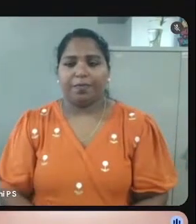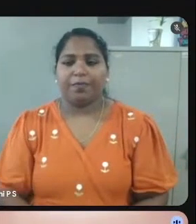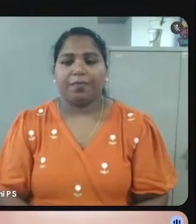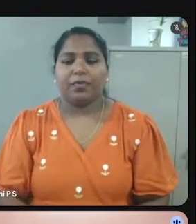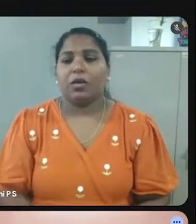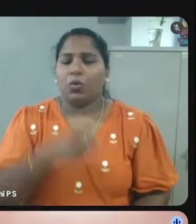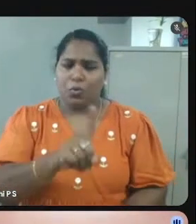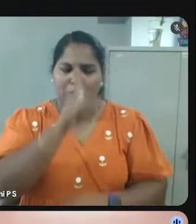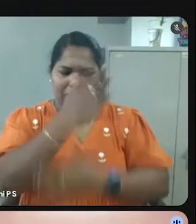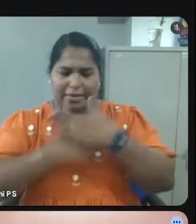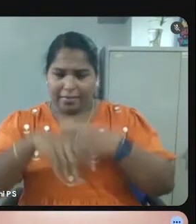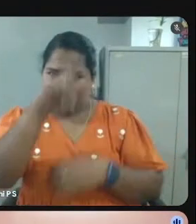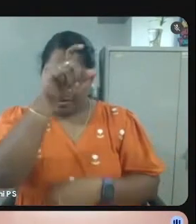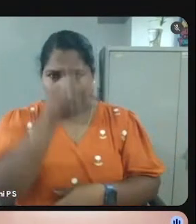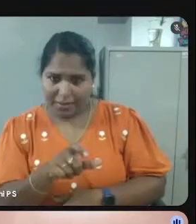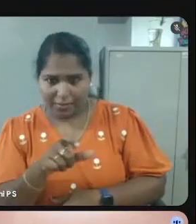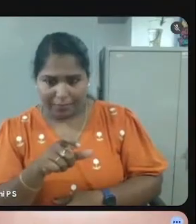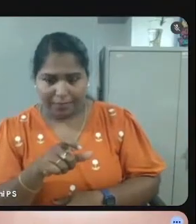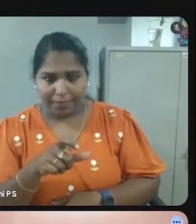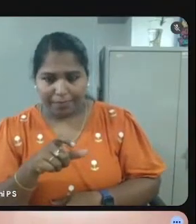ഡിസബിലിറ്റി വ്യക്തിയുടെ